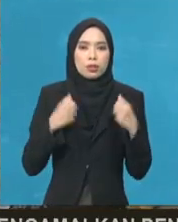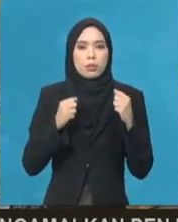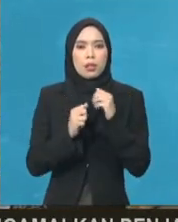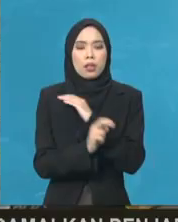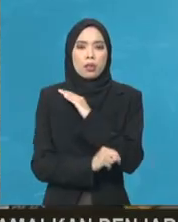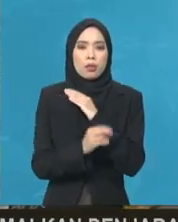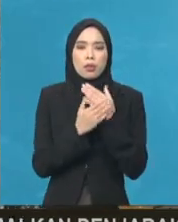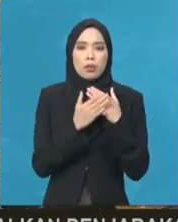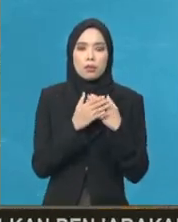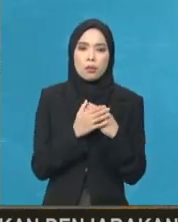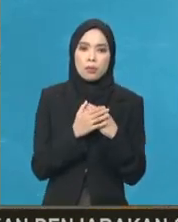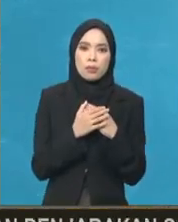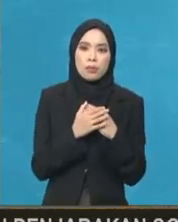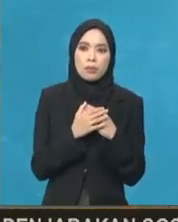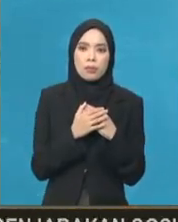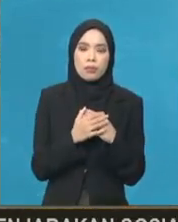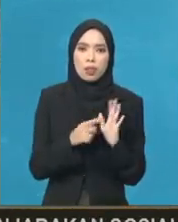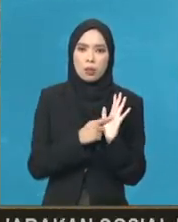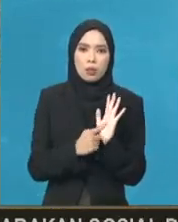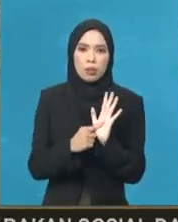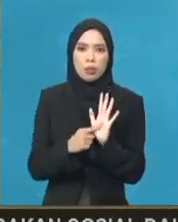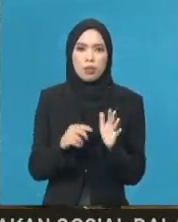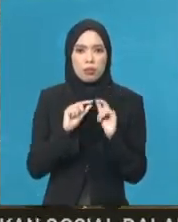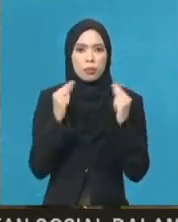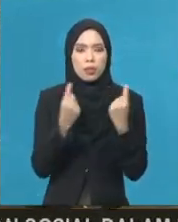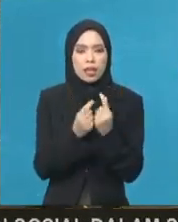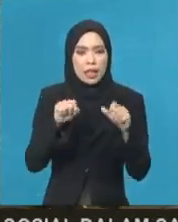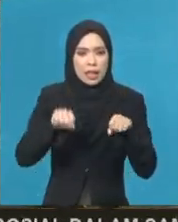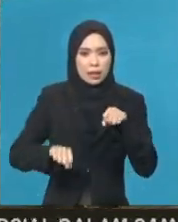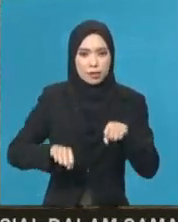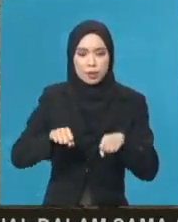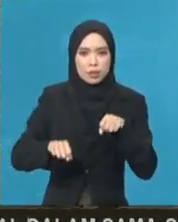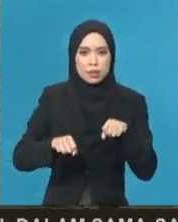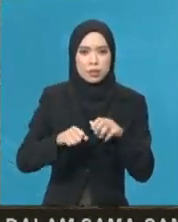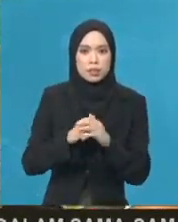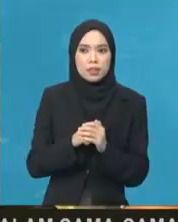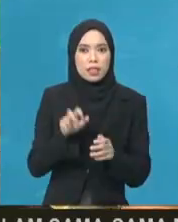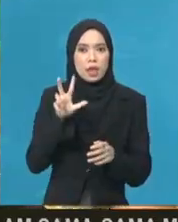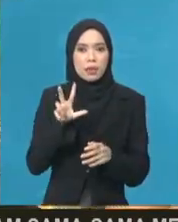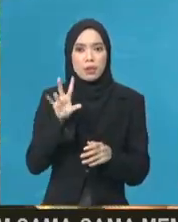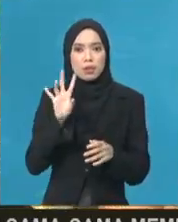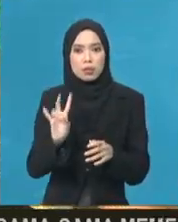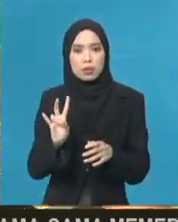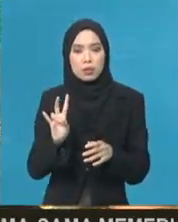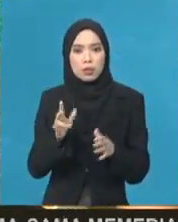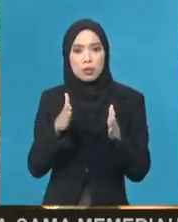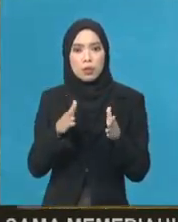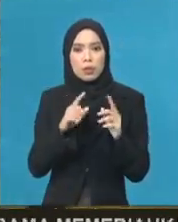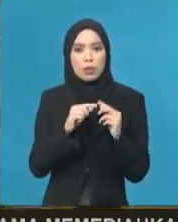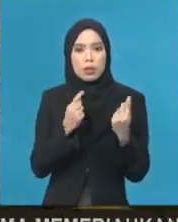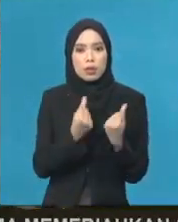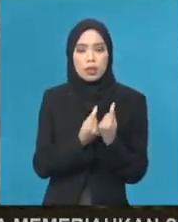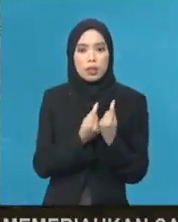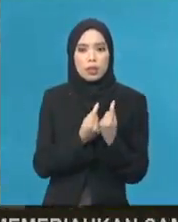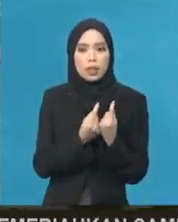patriotik juga ditunjukkan oleh peserta kumpulan kayuhan Basikal penglibatan 37 peserta kumpulan ini sudah